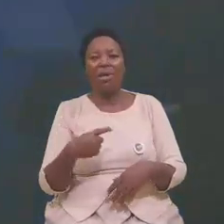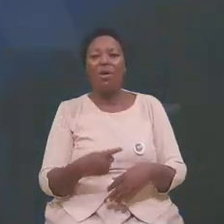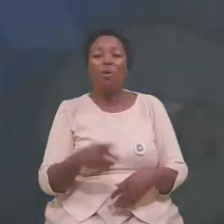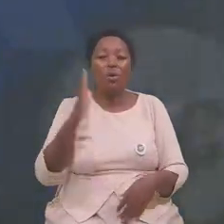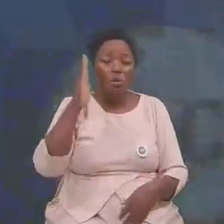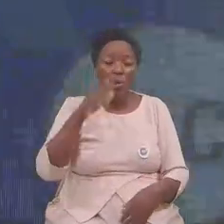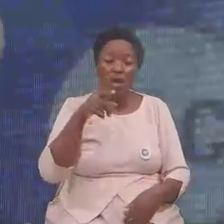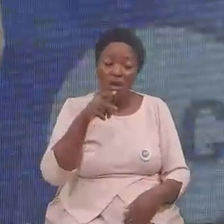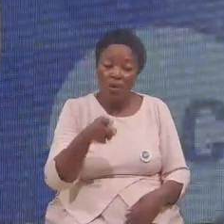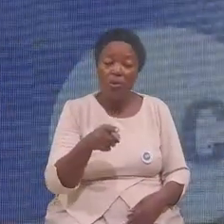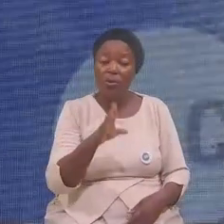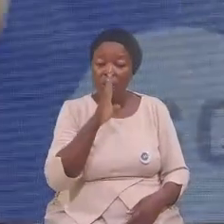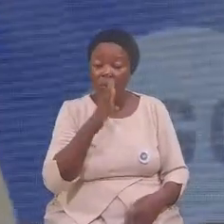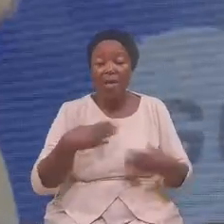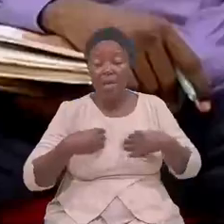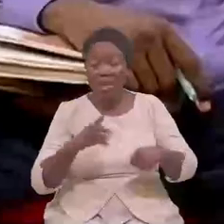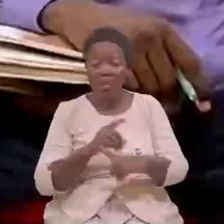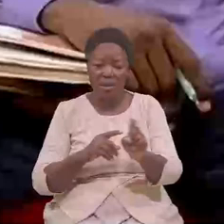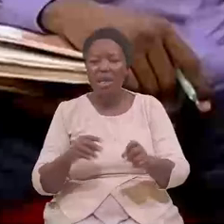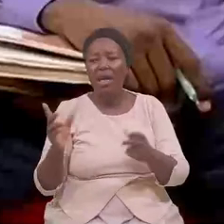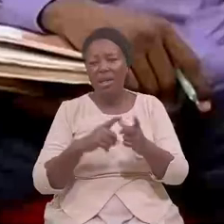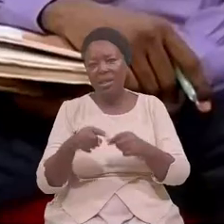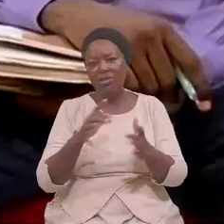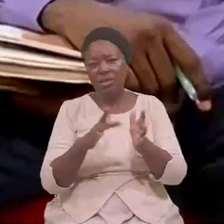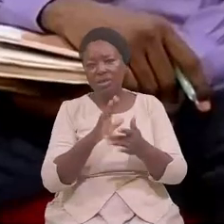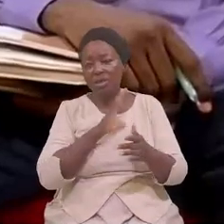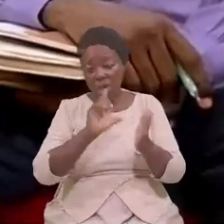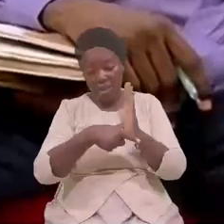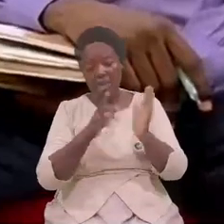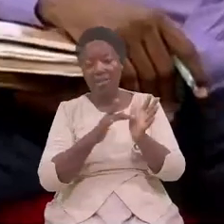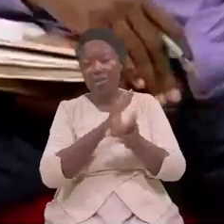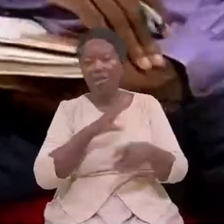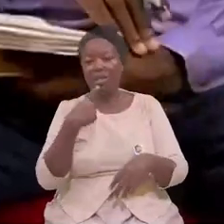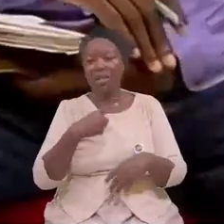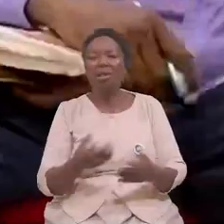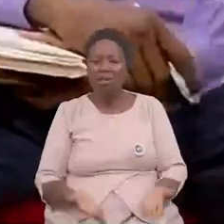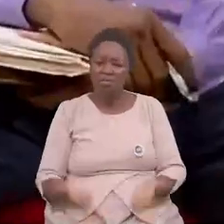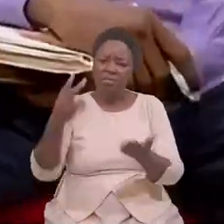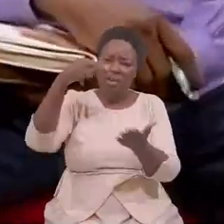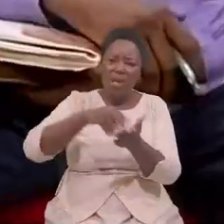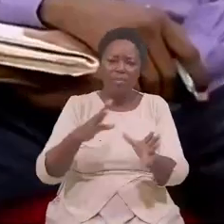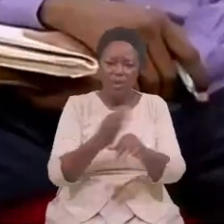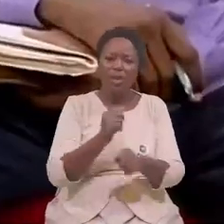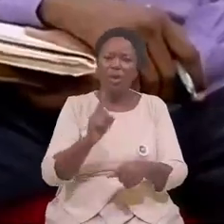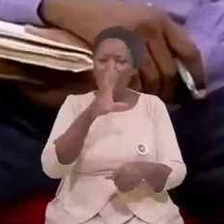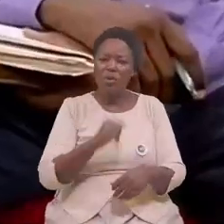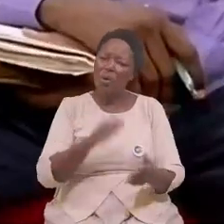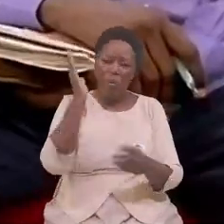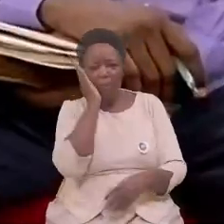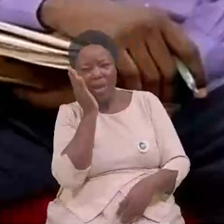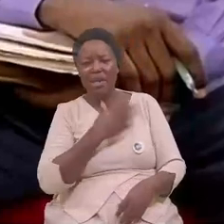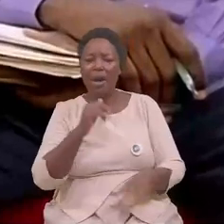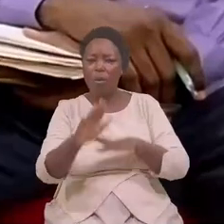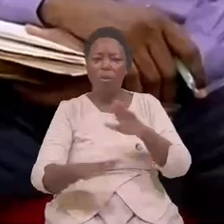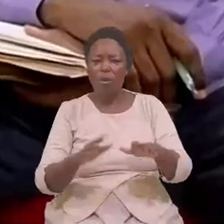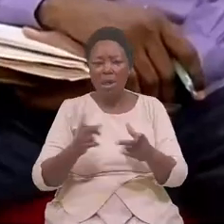guéri? Et finalement, Jésus a dit, lève-toi, prends ton lit et marche. Et l'homme s'est